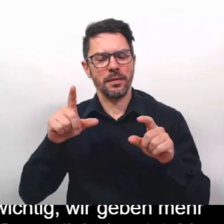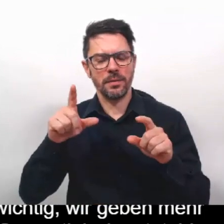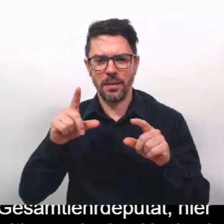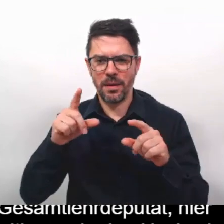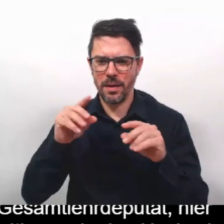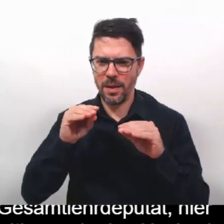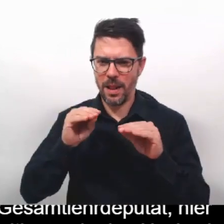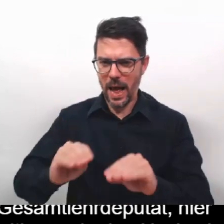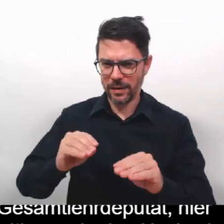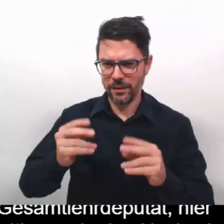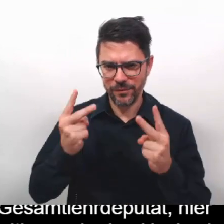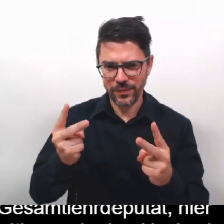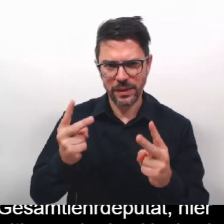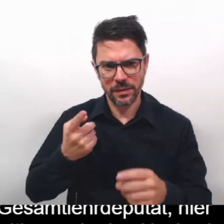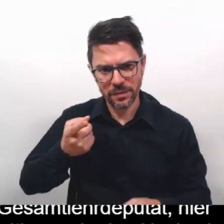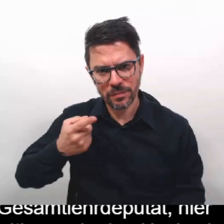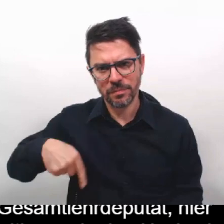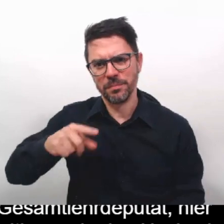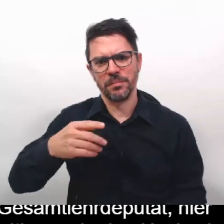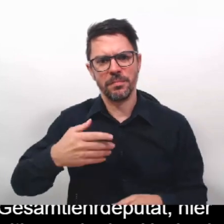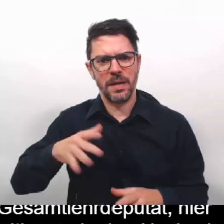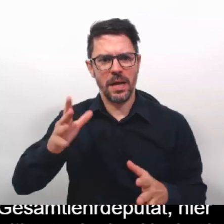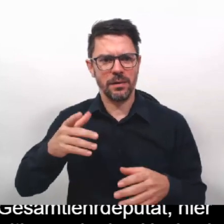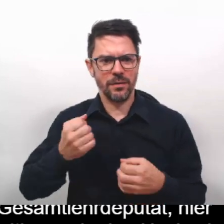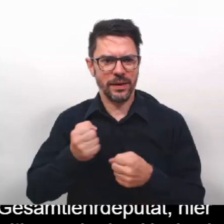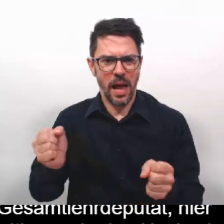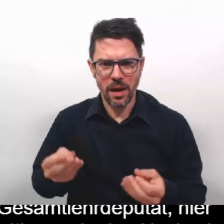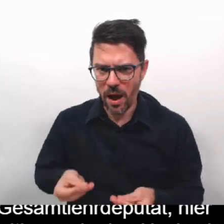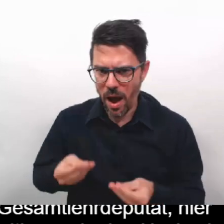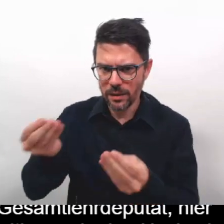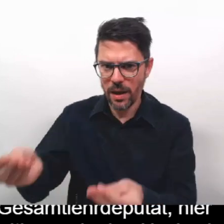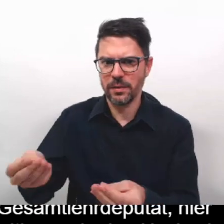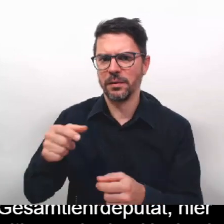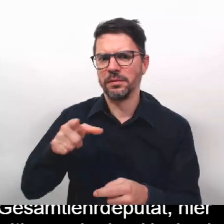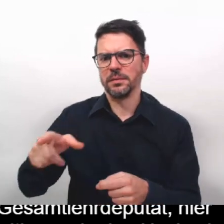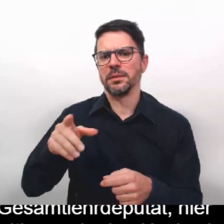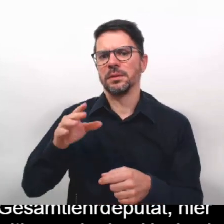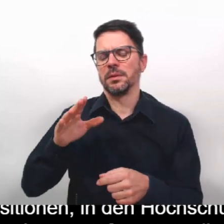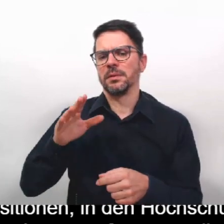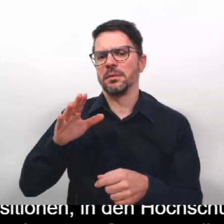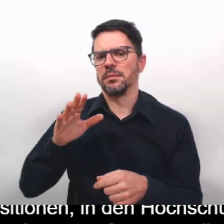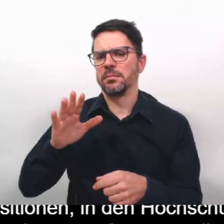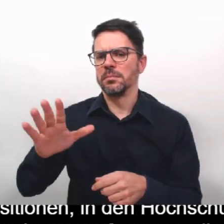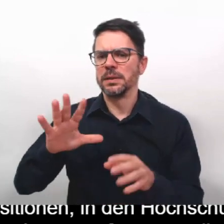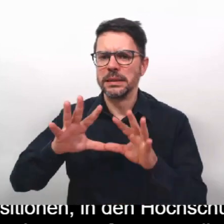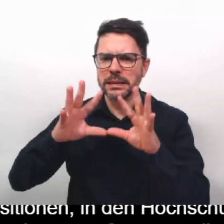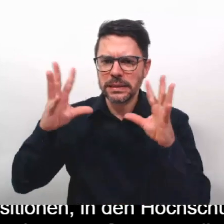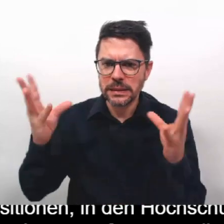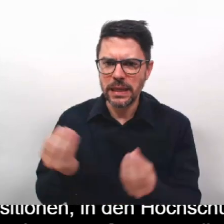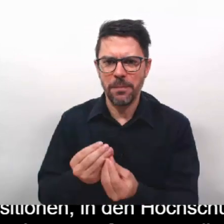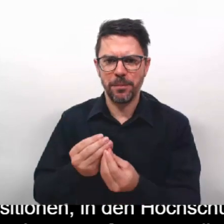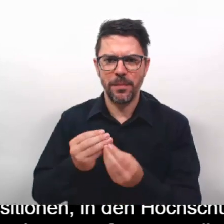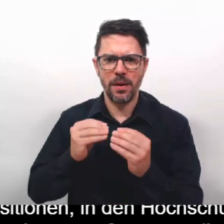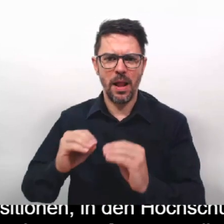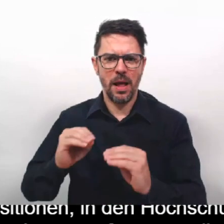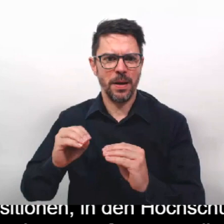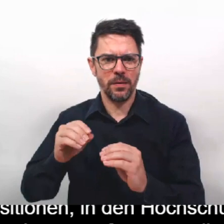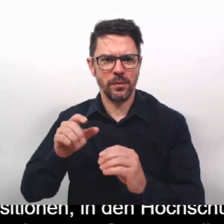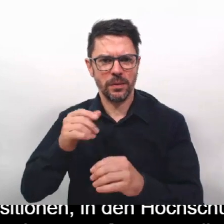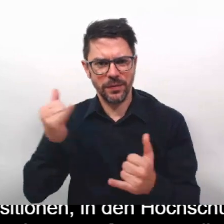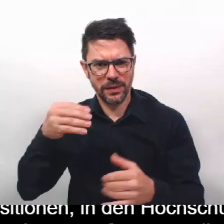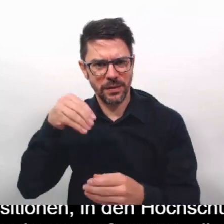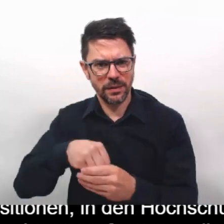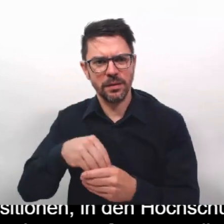Wir möchten natürlich im internationalen Wettbewerb attraktiver werden. Wir nehmen wahr, dass aufgrund internationaler Entwicklungen im